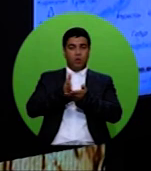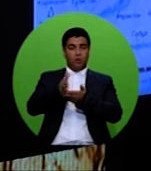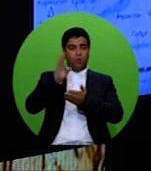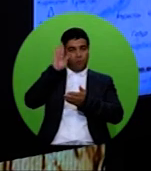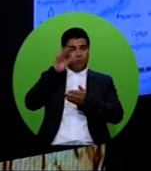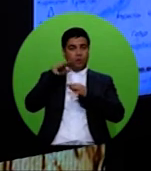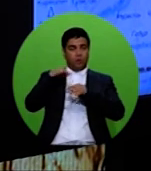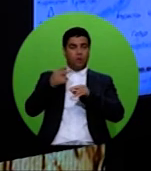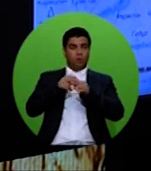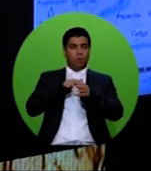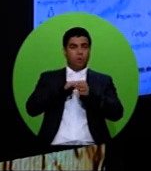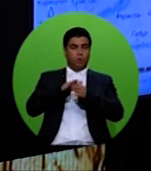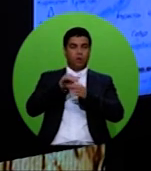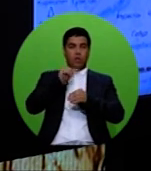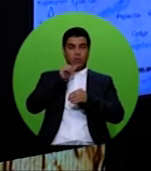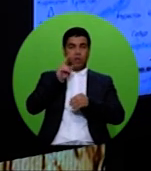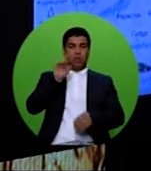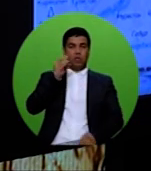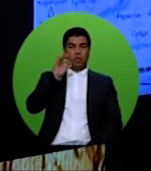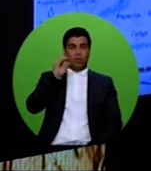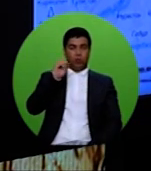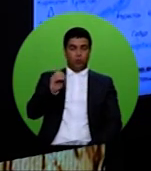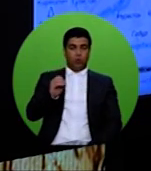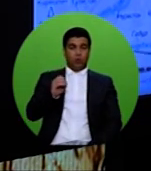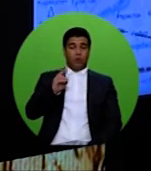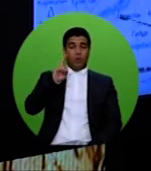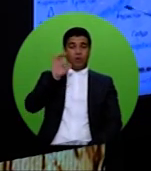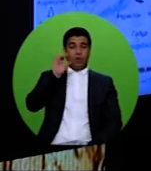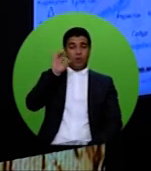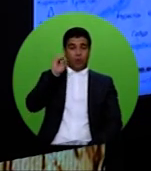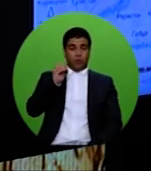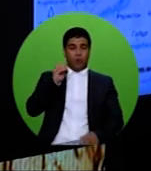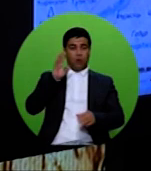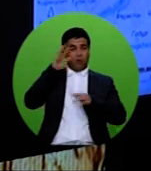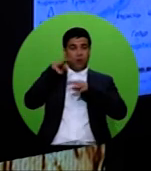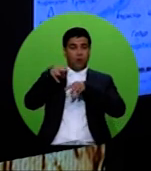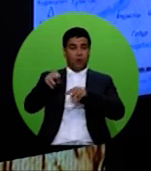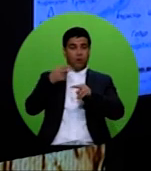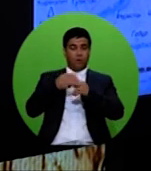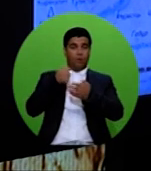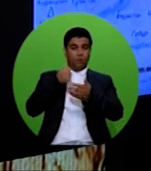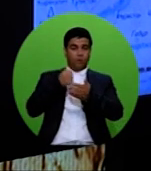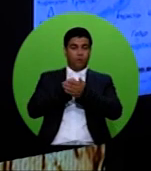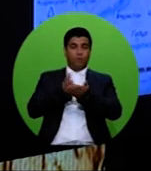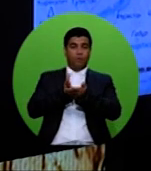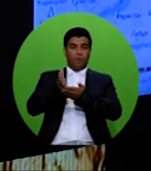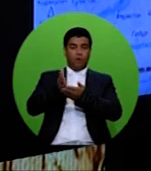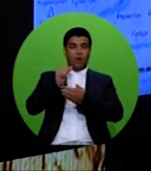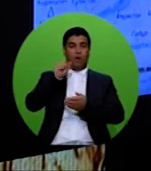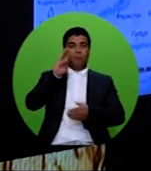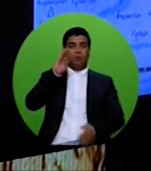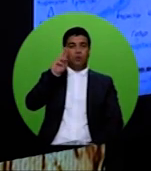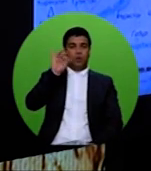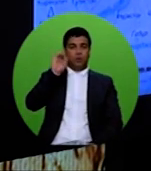пополняет территорию Кашкадарьи. А также, ребята, Кашкадарьинский канал выходит, ребята, на реку